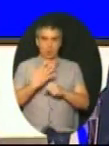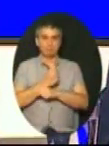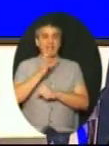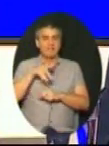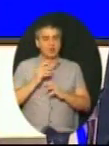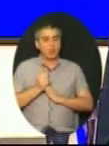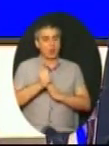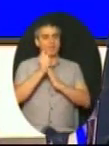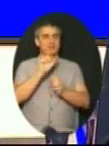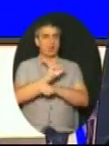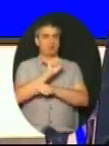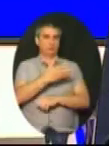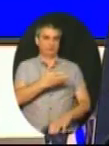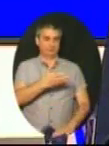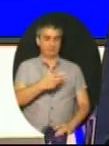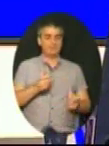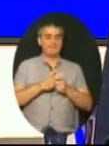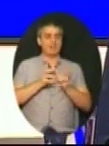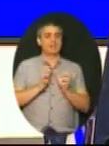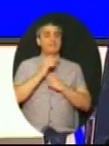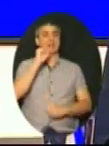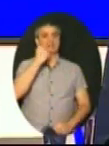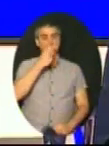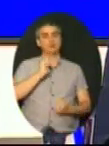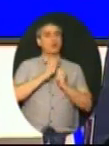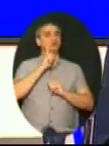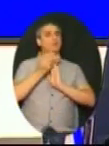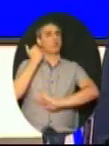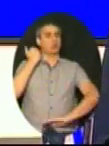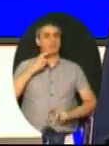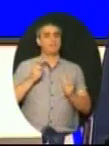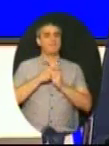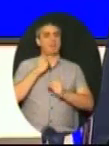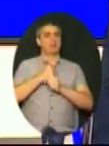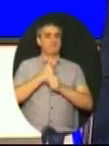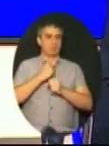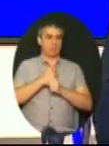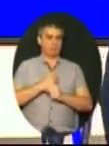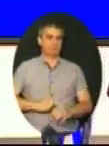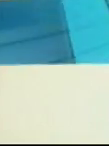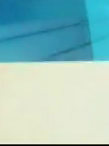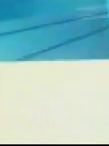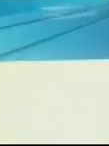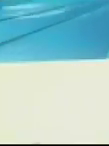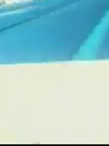אפילו להוביל את האופוזיציה. מפלגת המחנה הציוני, או בשמה הקודם, מפלגת העבודה.